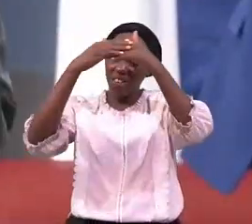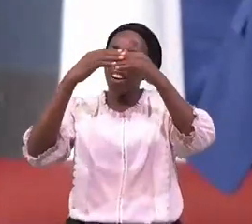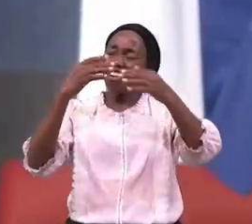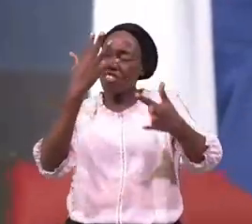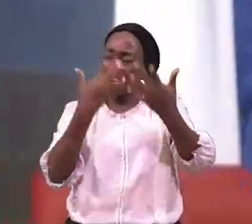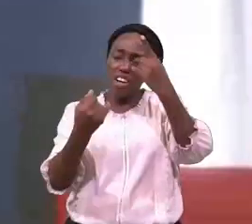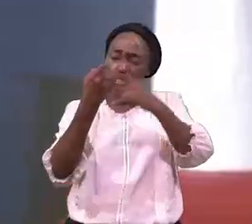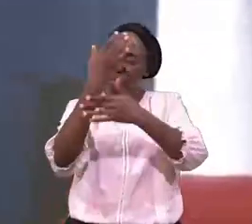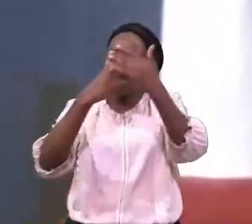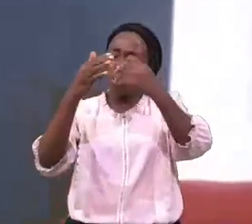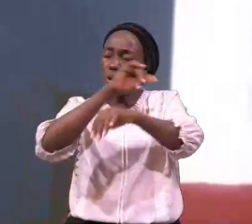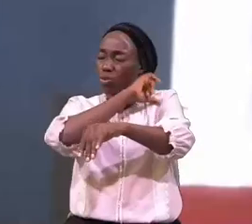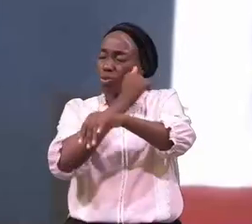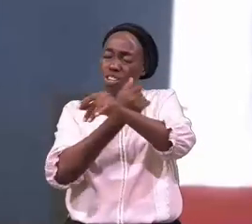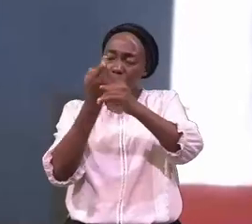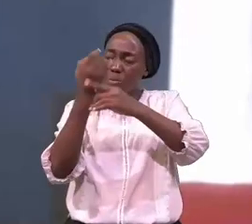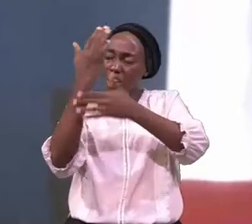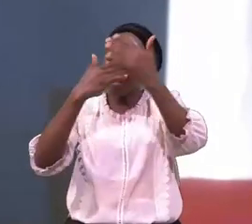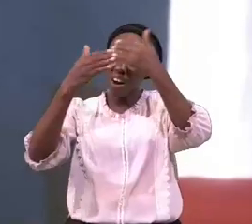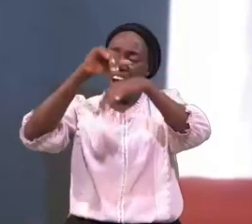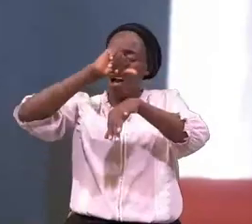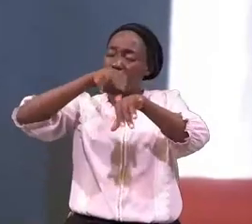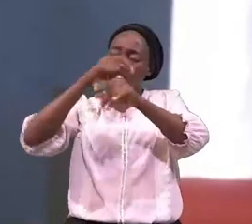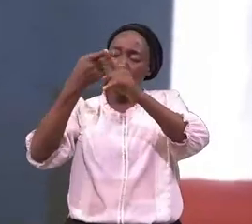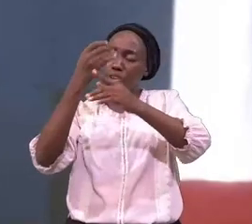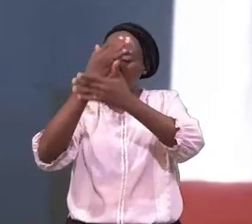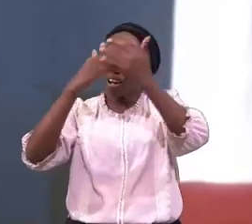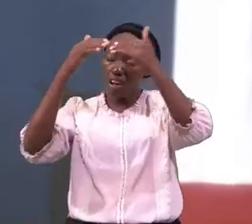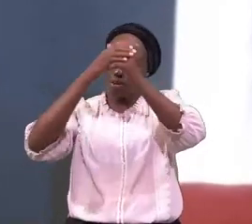du ciel, l'onction du ciel,